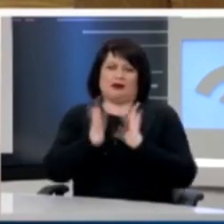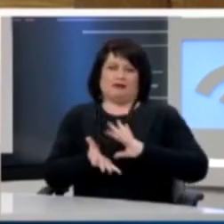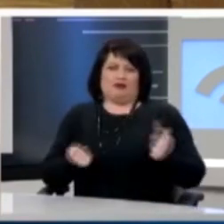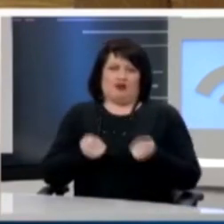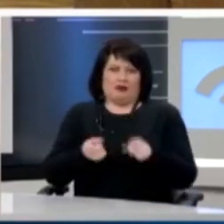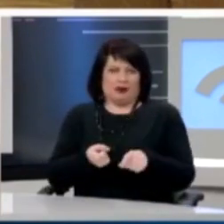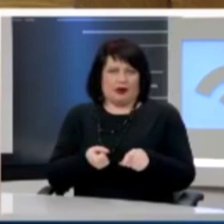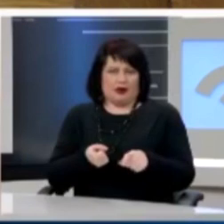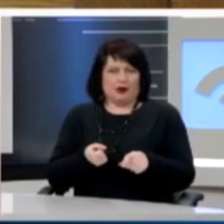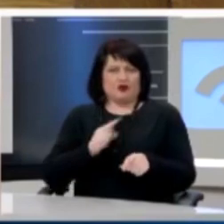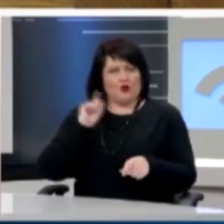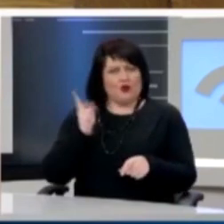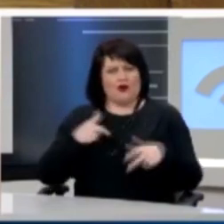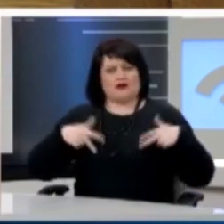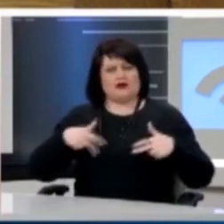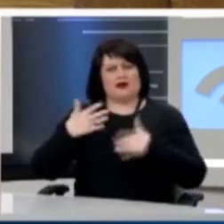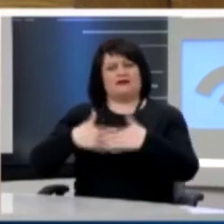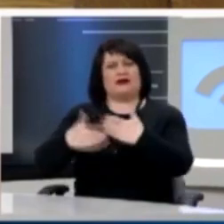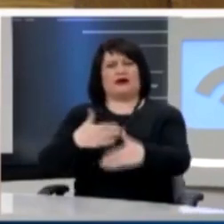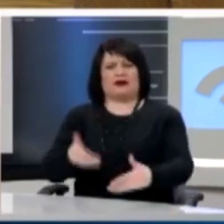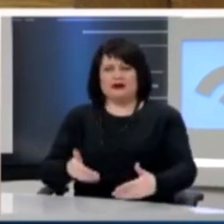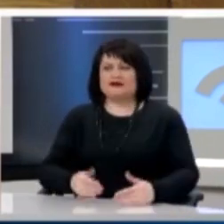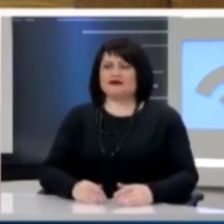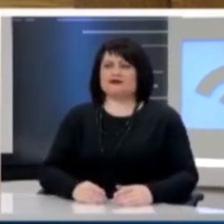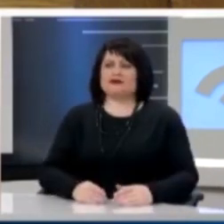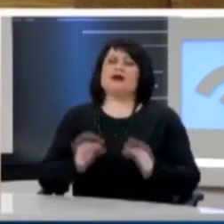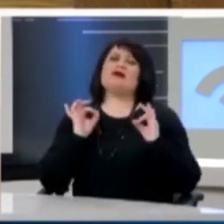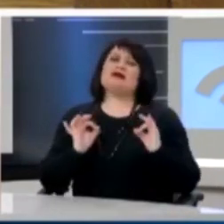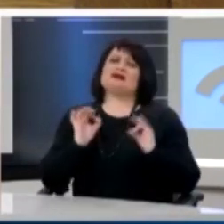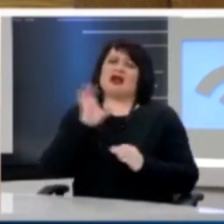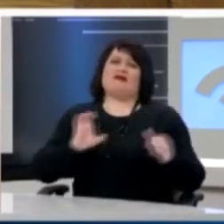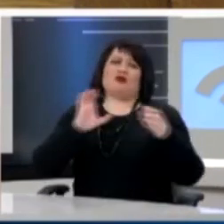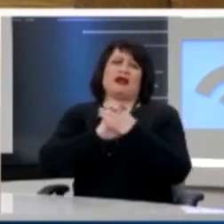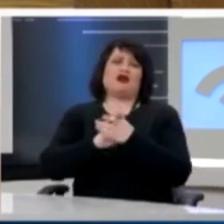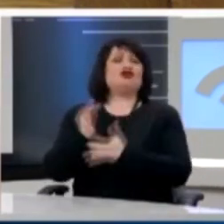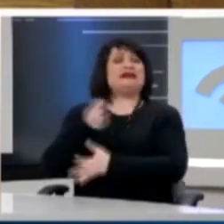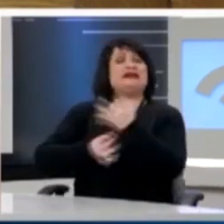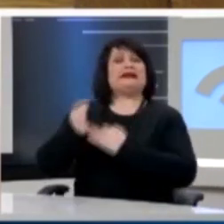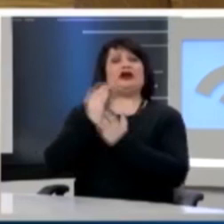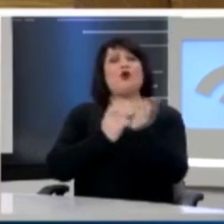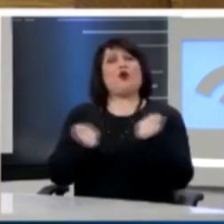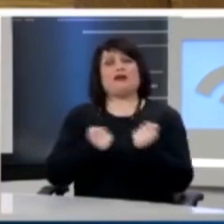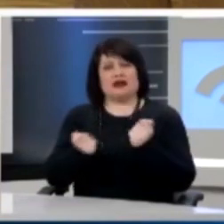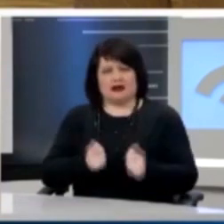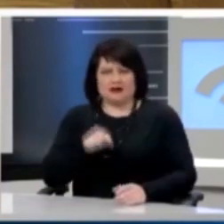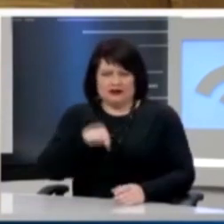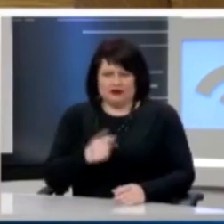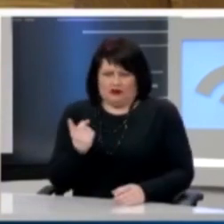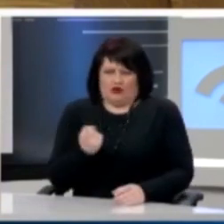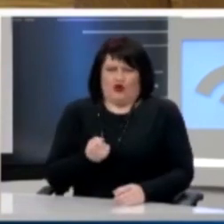υλοποιούνται διαχρονικά από όλες τις κυβερνήσεις, με βάση βέβαια και τις κατευθύνσεις της Ευρωπαϊκής Ένωσης.